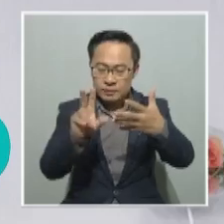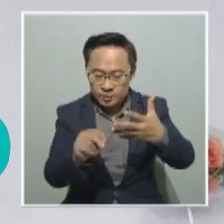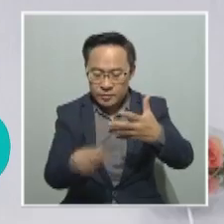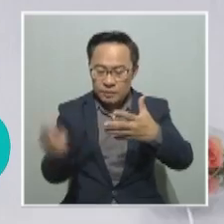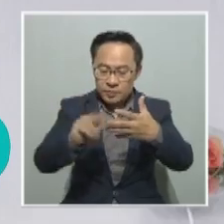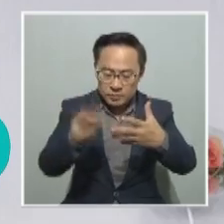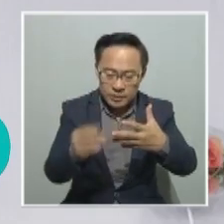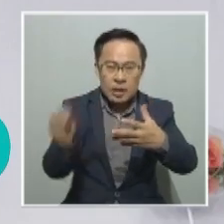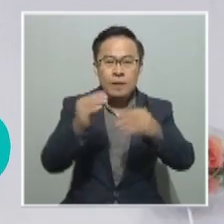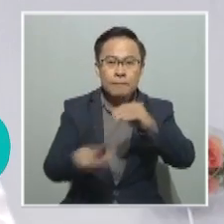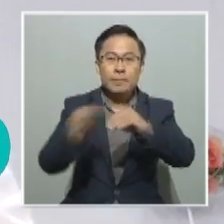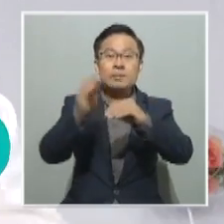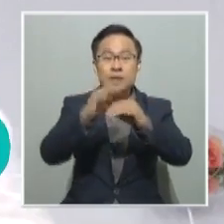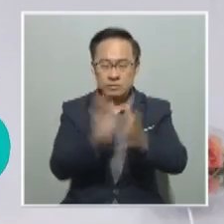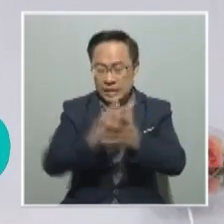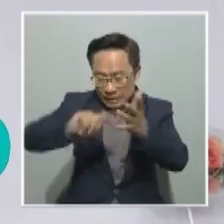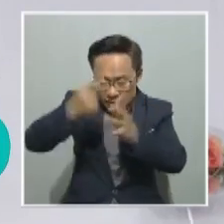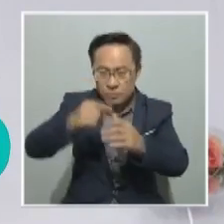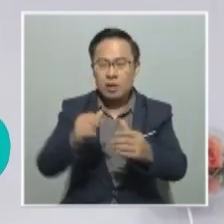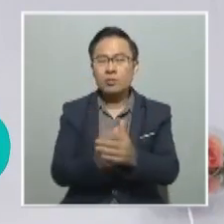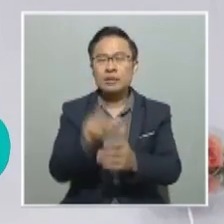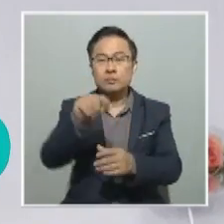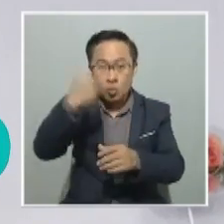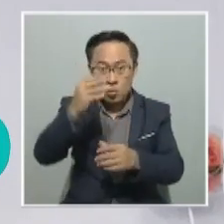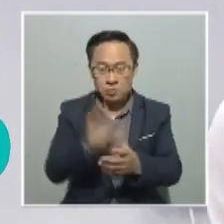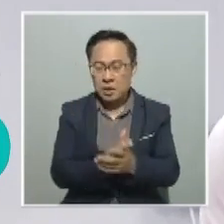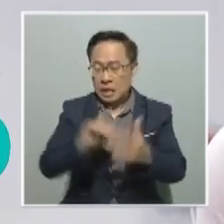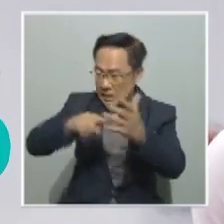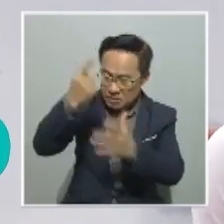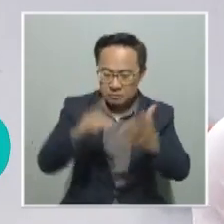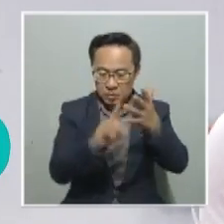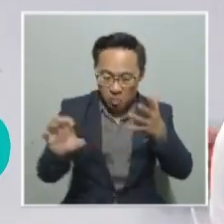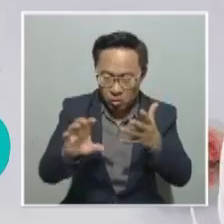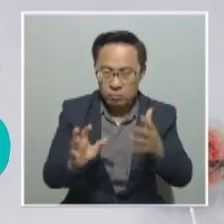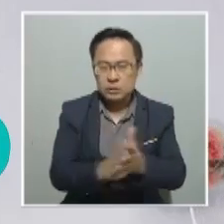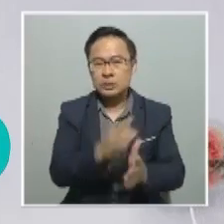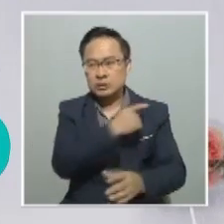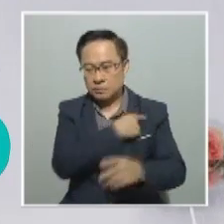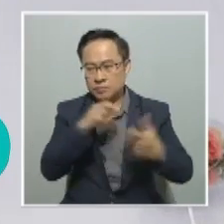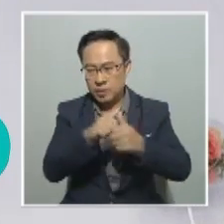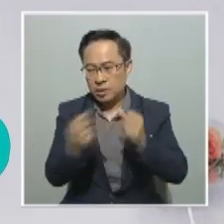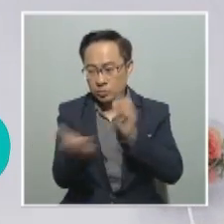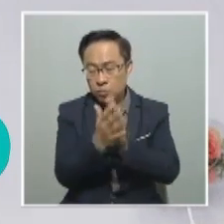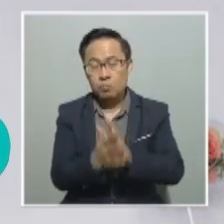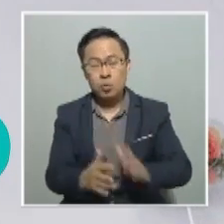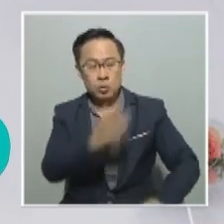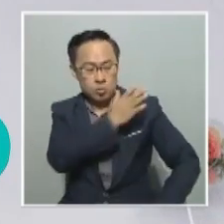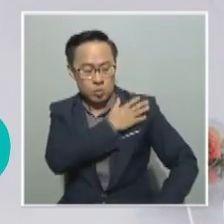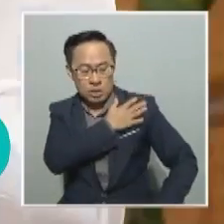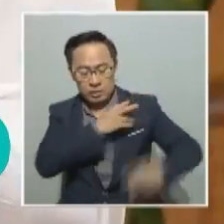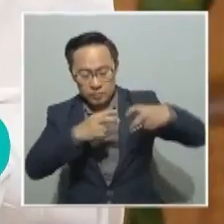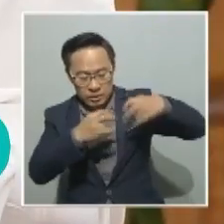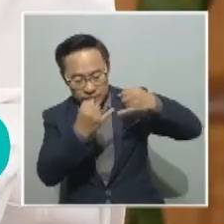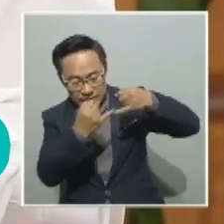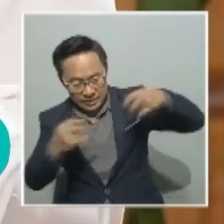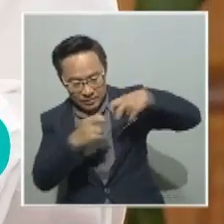มีการอักเสบของไหล่อยู่แล้วให้ดูตรงนี้นิดนึงฮะ ค่ะ ตรงช่องตรงบริเวณเนี้ยเนี่ยเรามีเส้น ระหว่างไหปลา เส้นนึงใช่มั้ยตรงนี้นะนะ